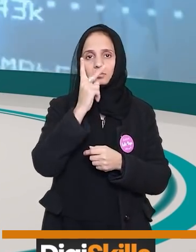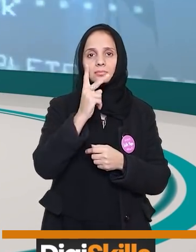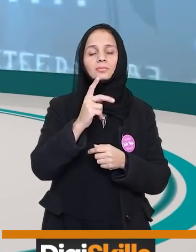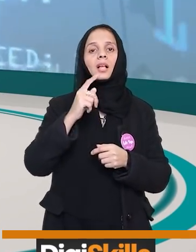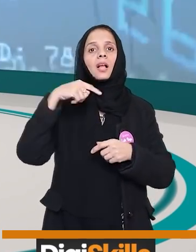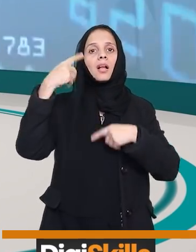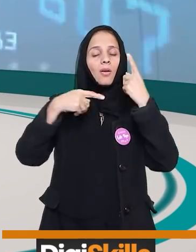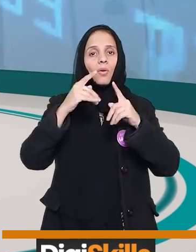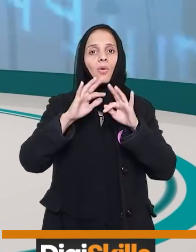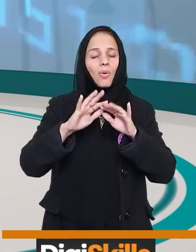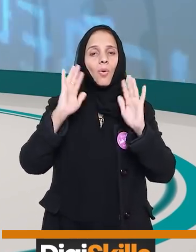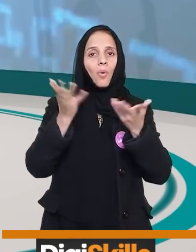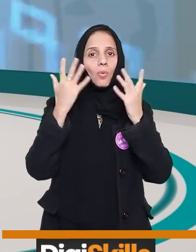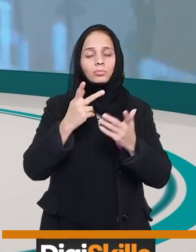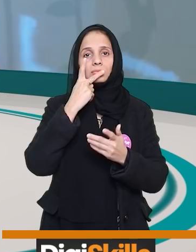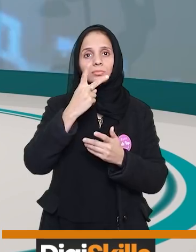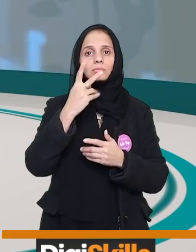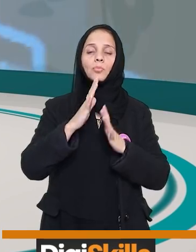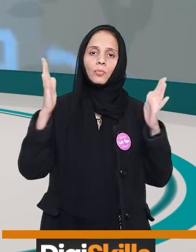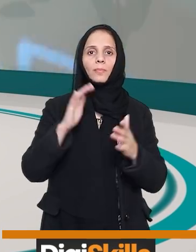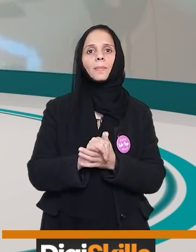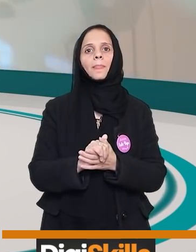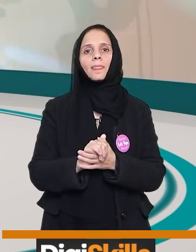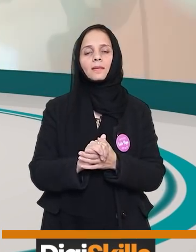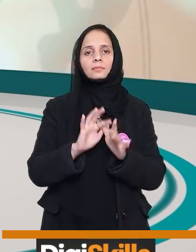روز ٹیکنالوجی ایوالومنٹ ہوتی